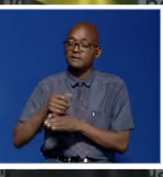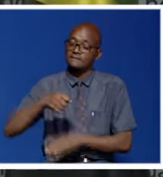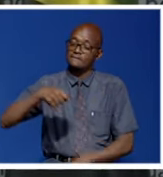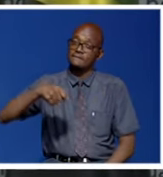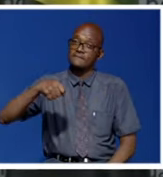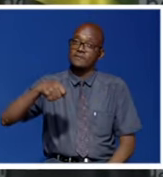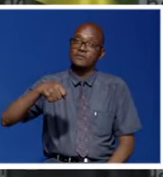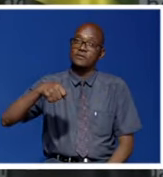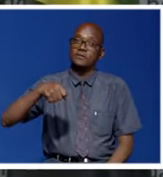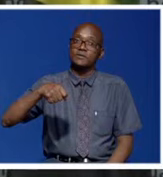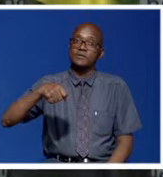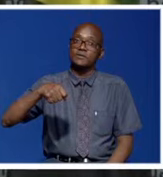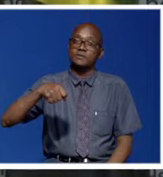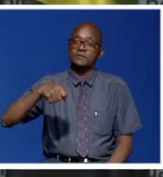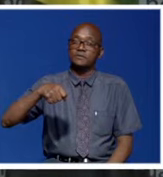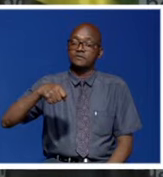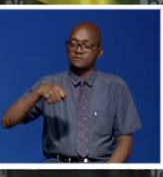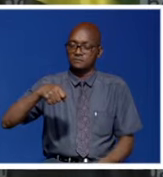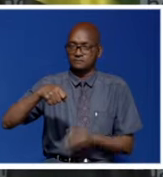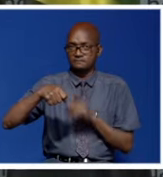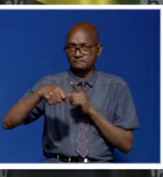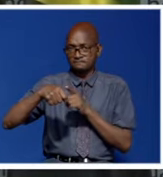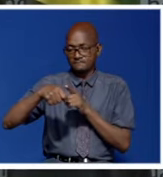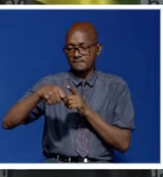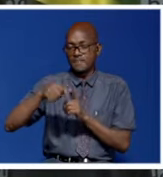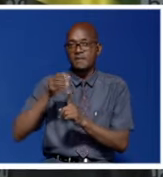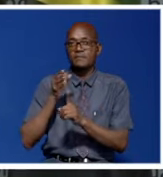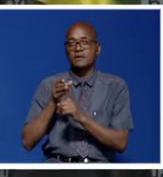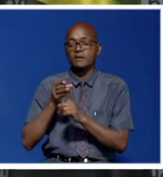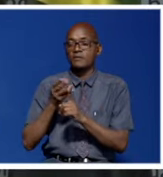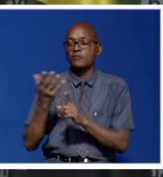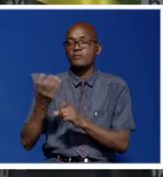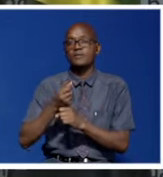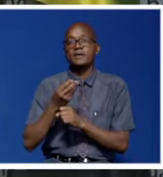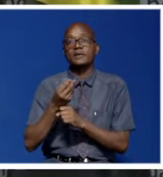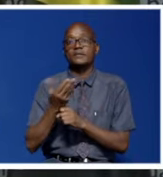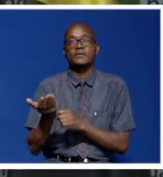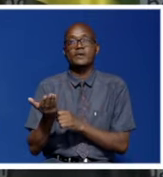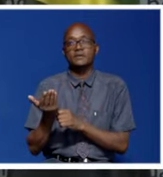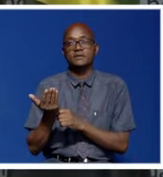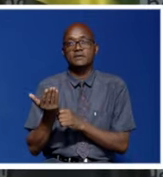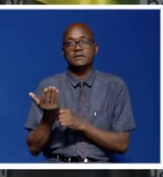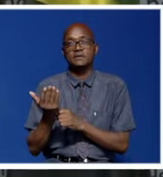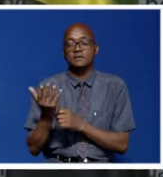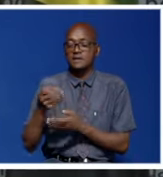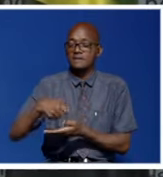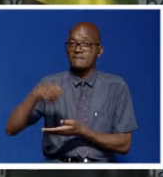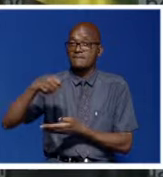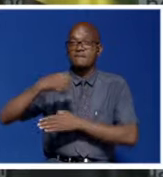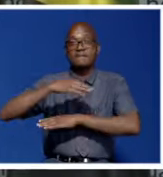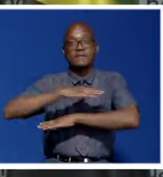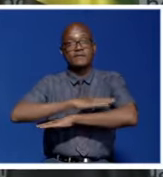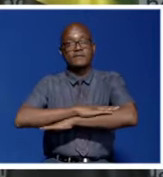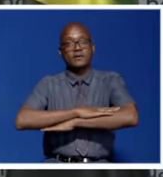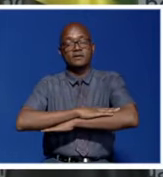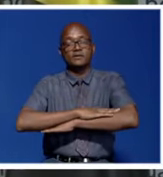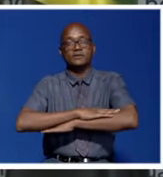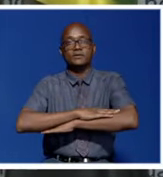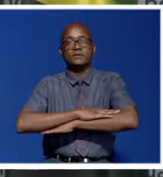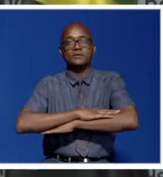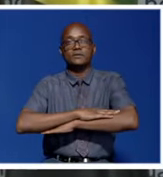huo wakiwa na malengo ya kujipatia pesa za mafao kutoka